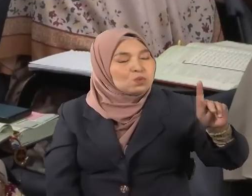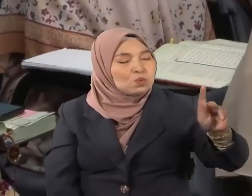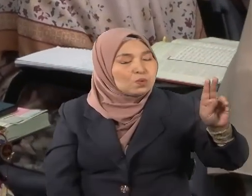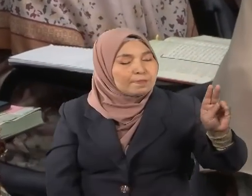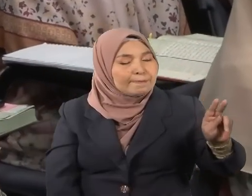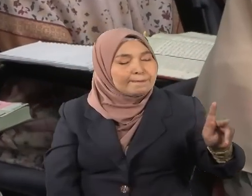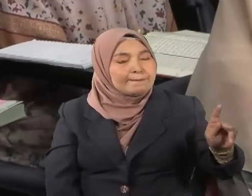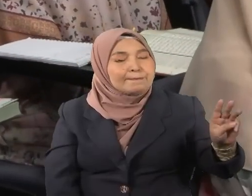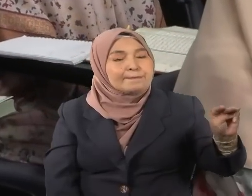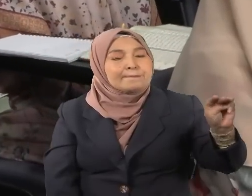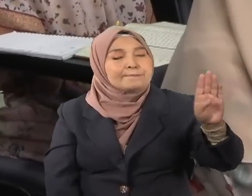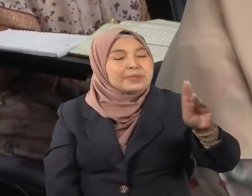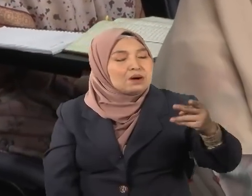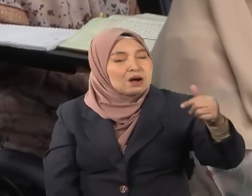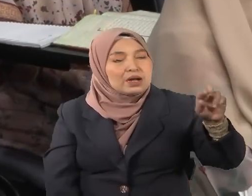أَأُنَبِّئُكُمْ